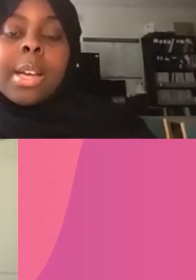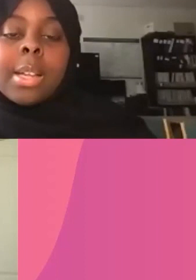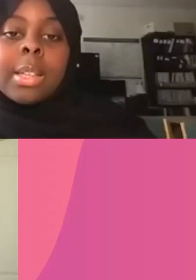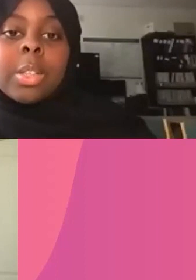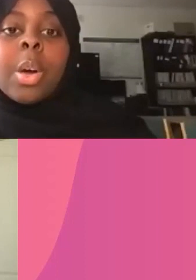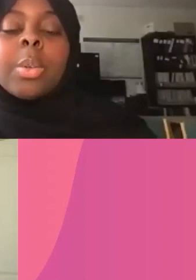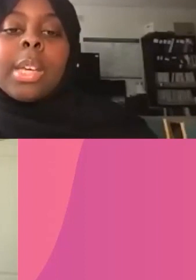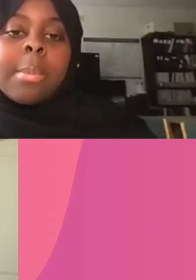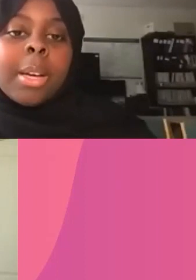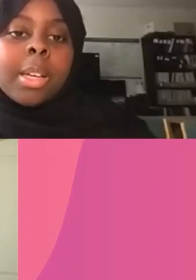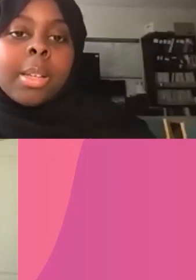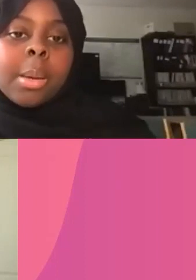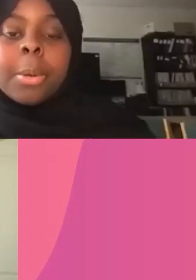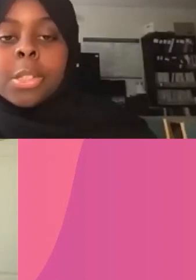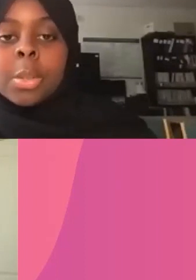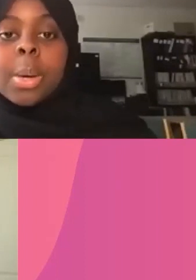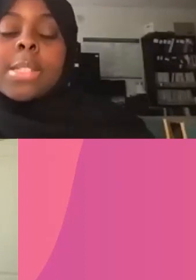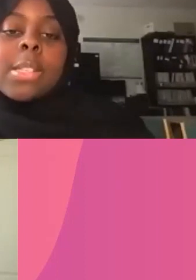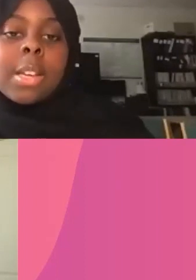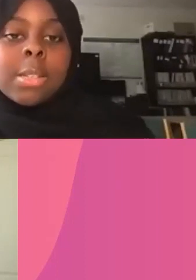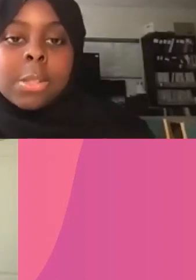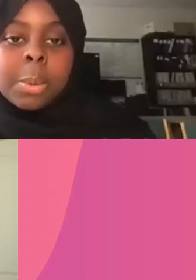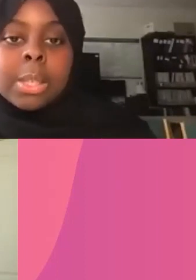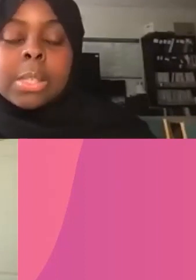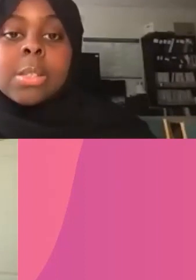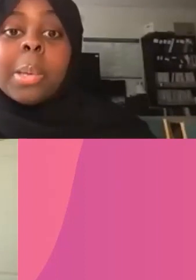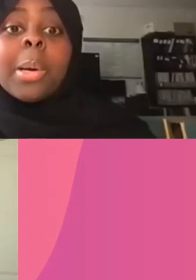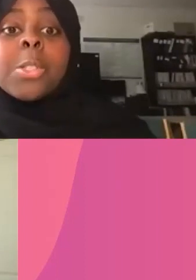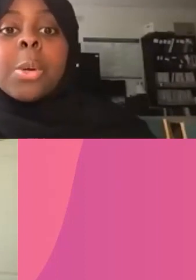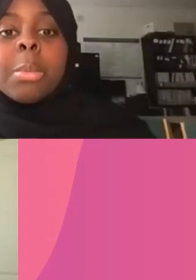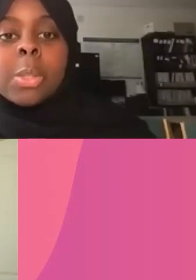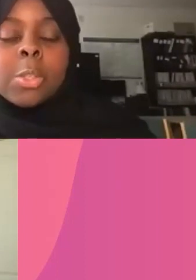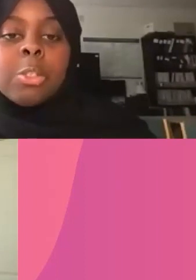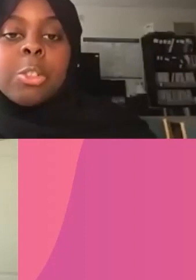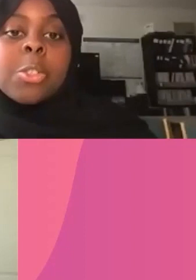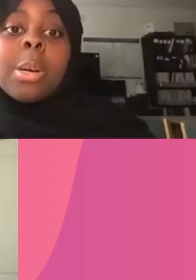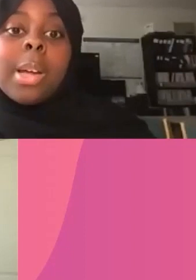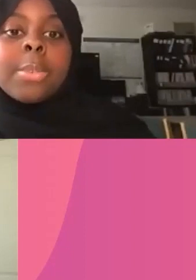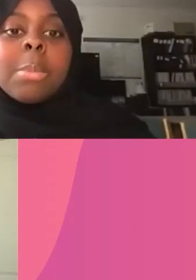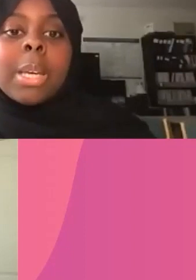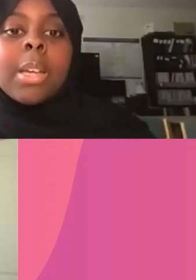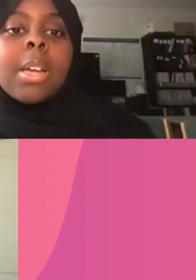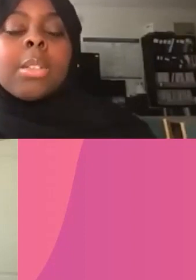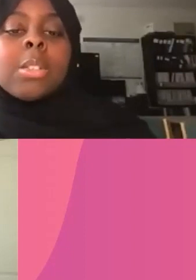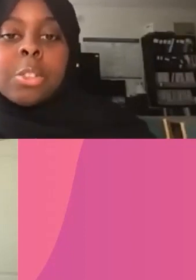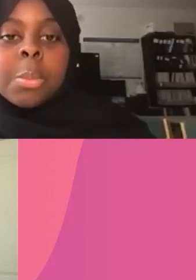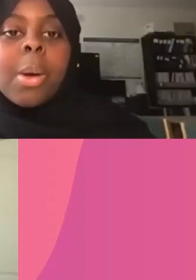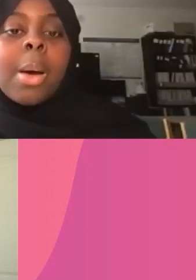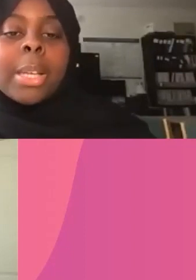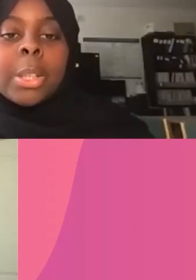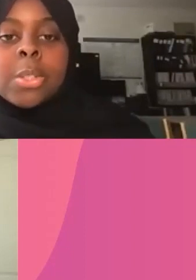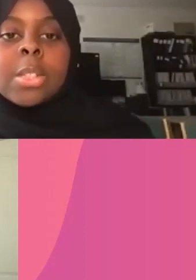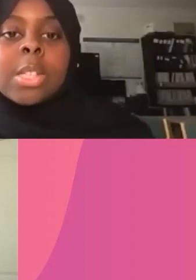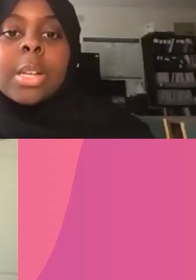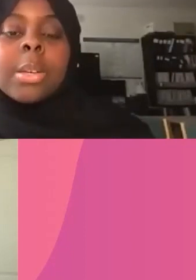j'allais utiliser leurs expériences parce que non seulement je suis une personne qui a connu ces expériences, mais je suis également